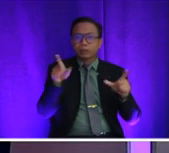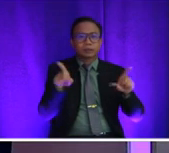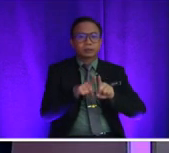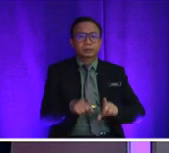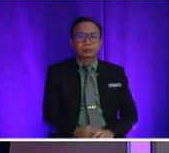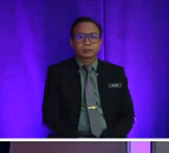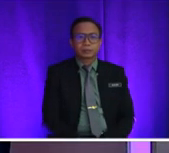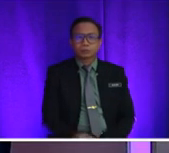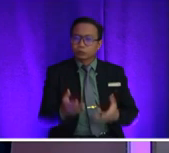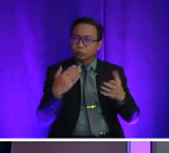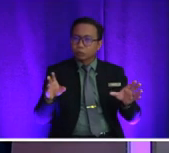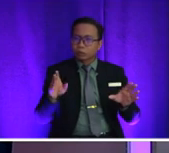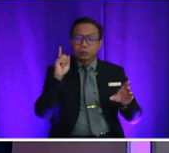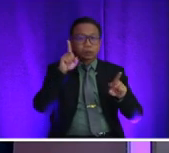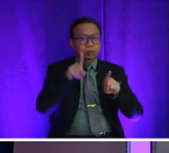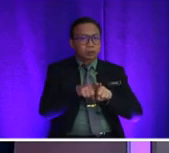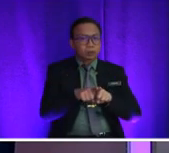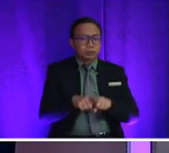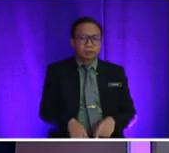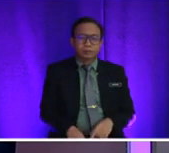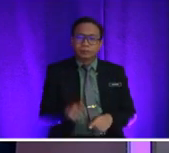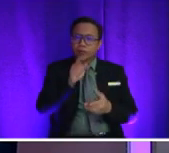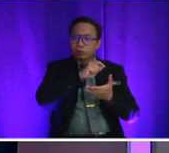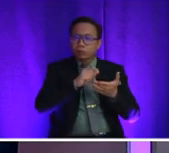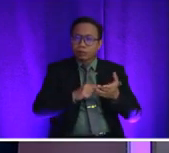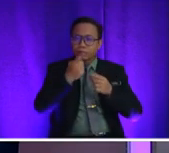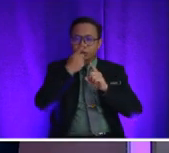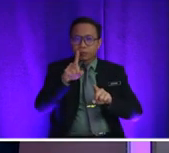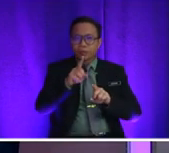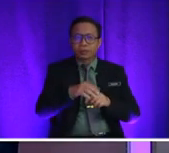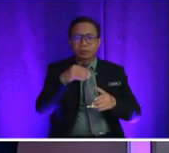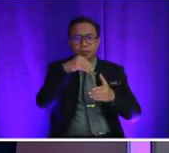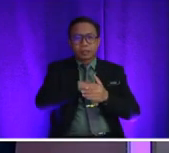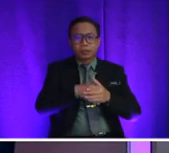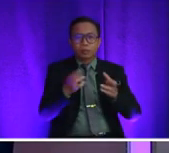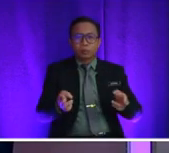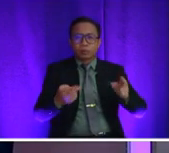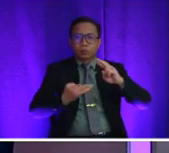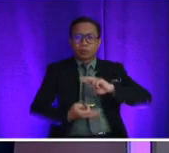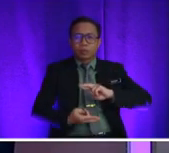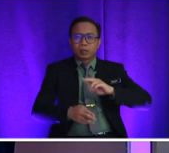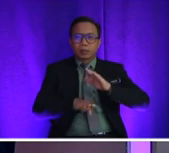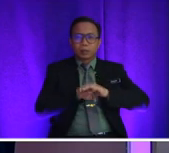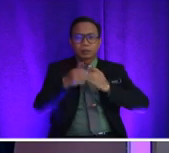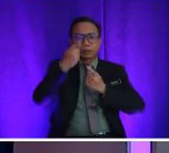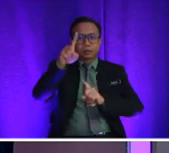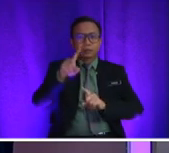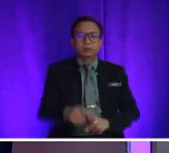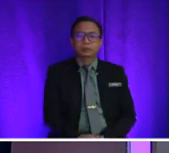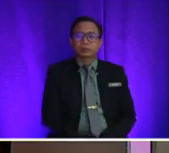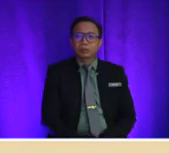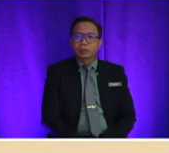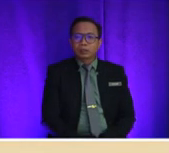setelah kita sudah tentukan maka kita Tulislah jawabannya ini dalam ruang jawaban di bawah oke yaitu